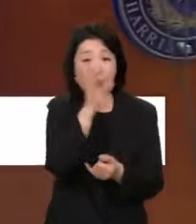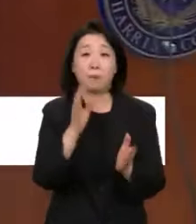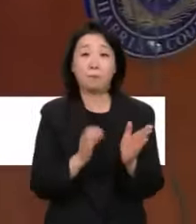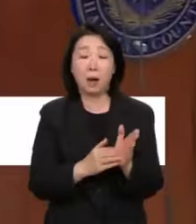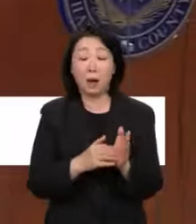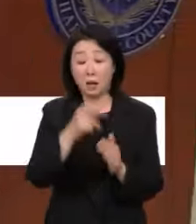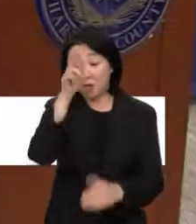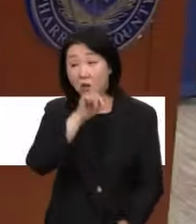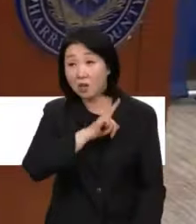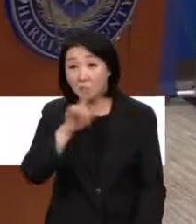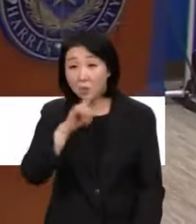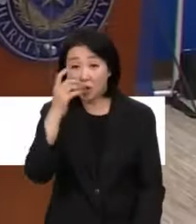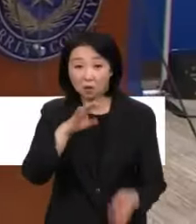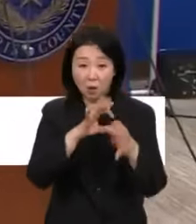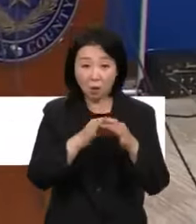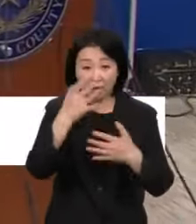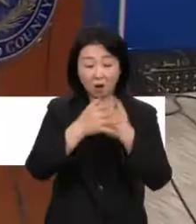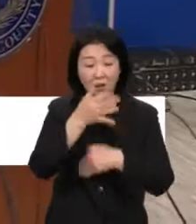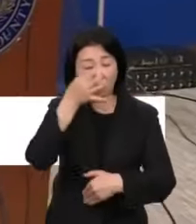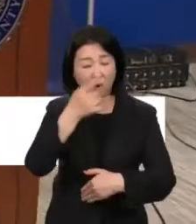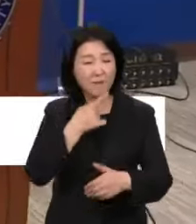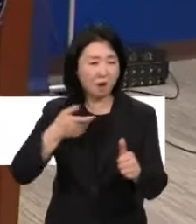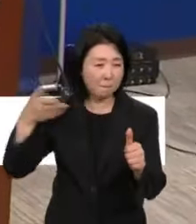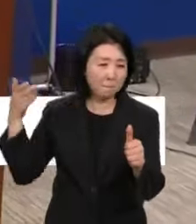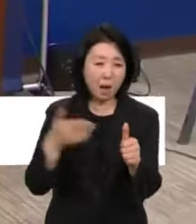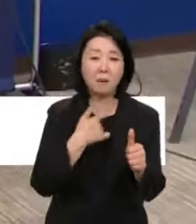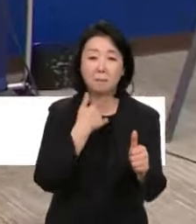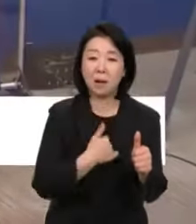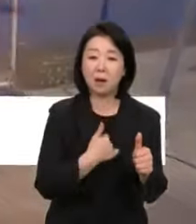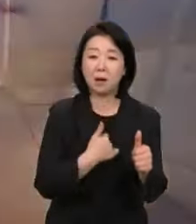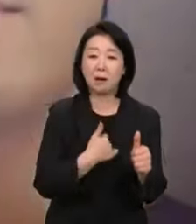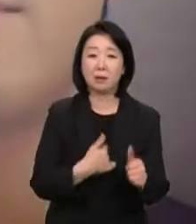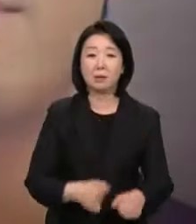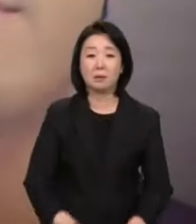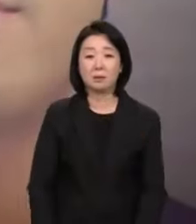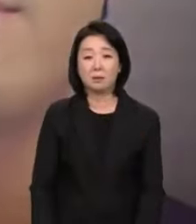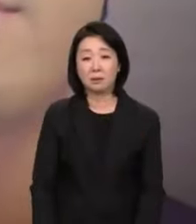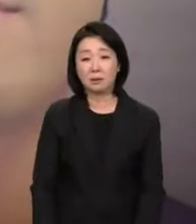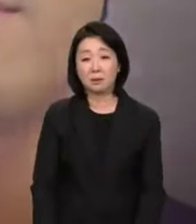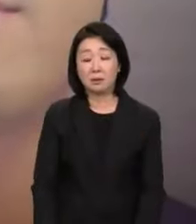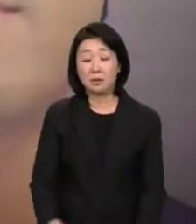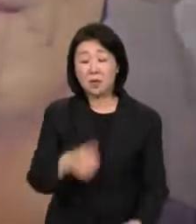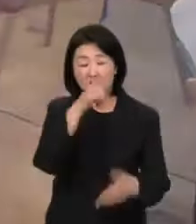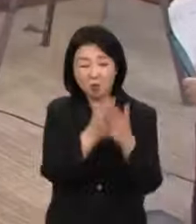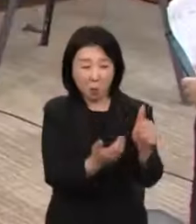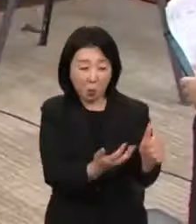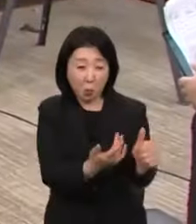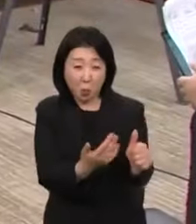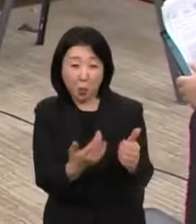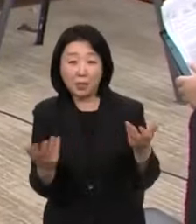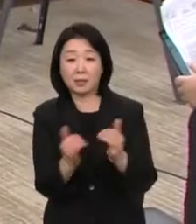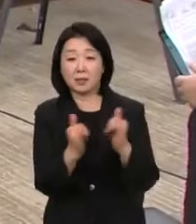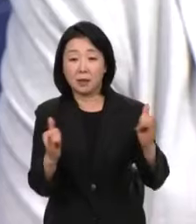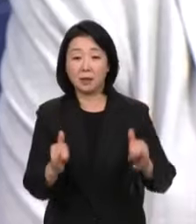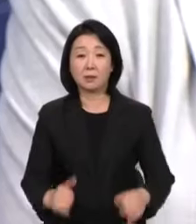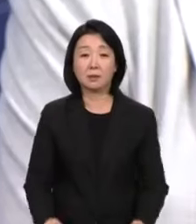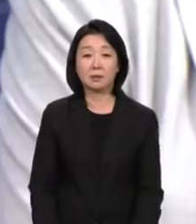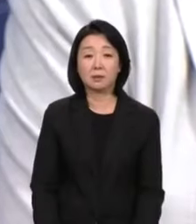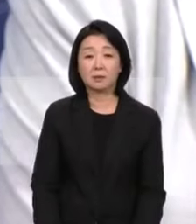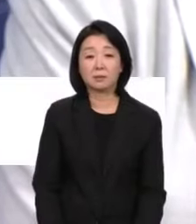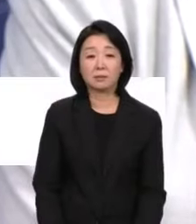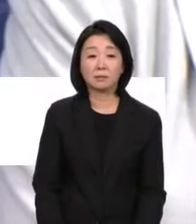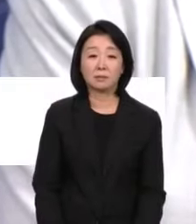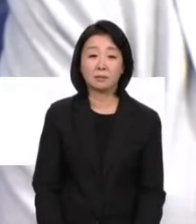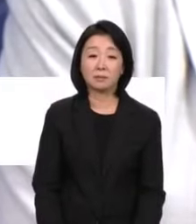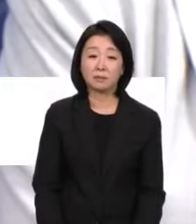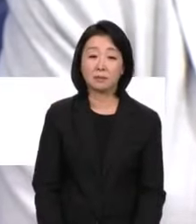신고하면 성관계 영상을 공개하겠다고 협박했다는 증언도 나왔습니다. 범행의 미끼는 심 씨의 직장이었습니다. Along